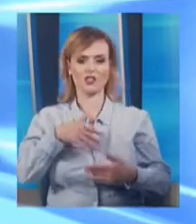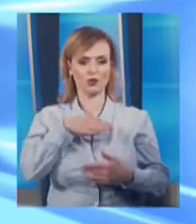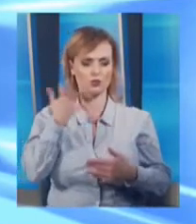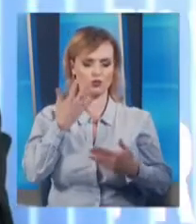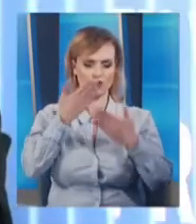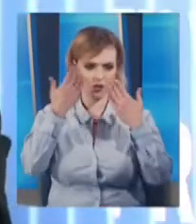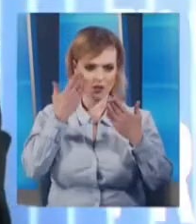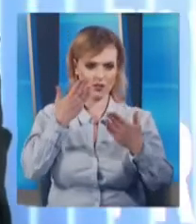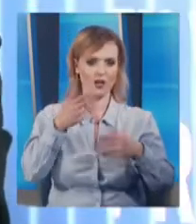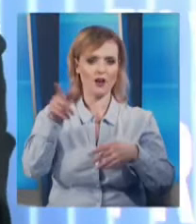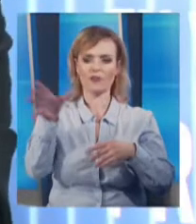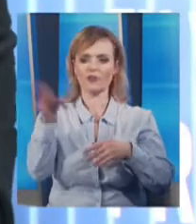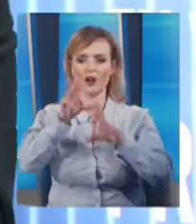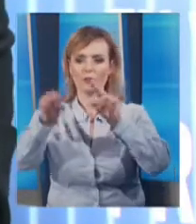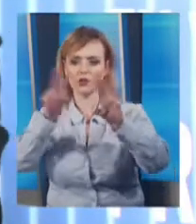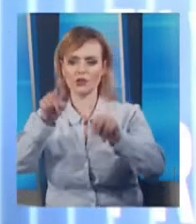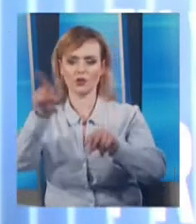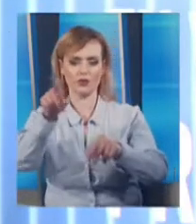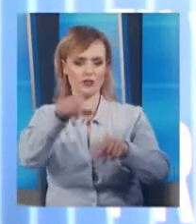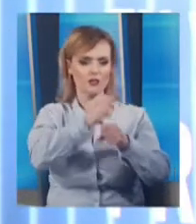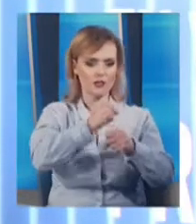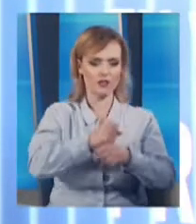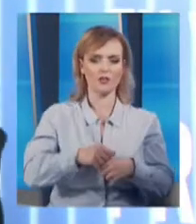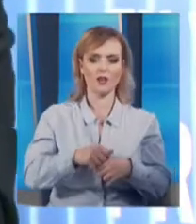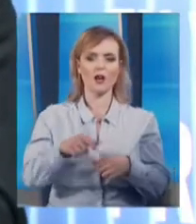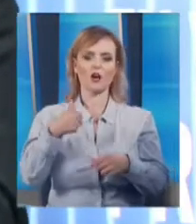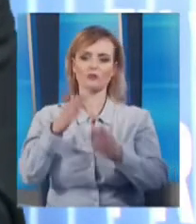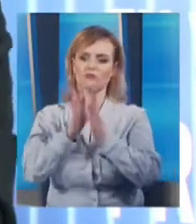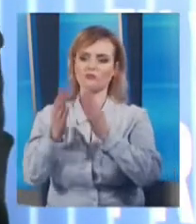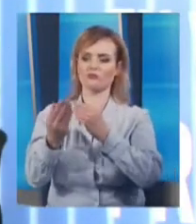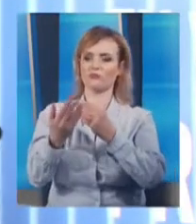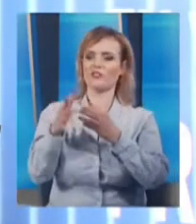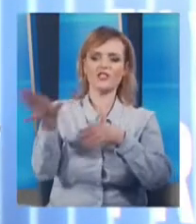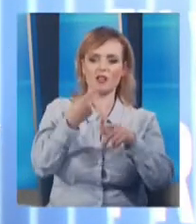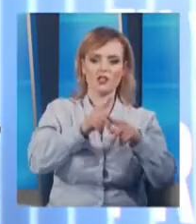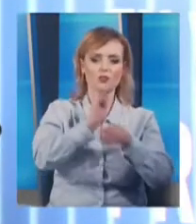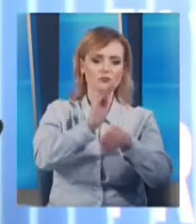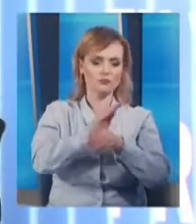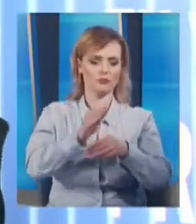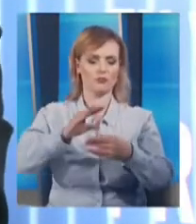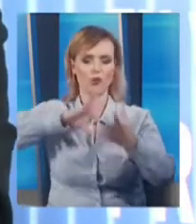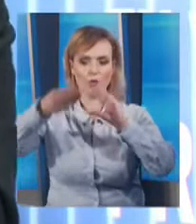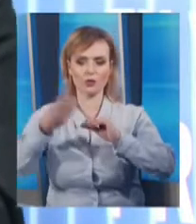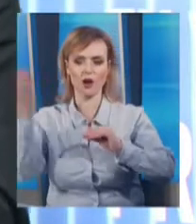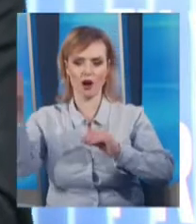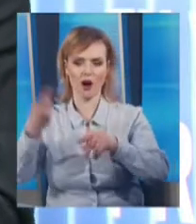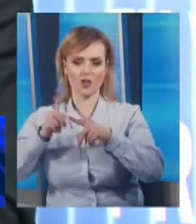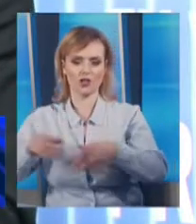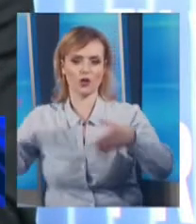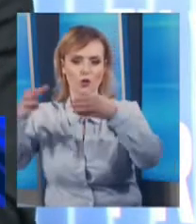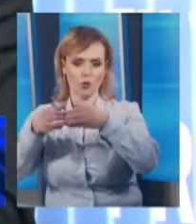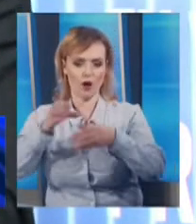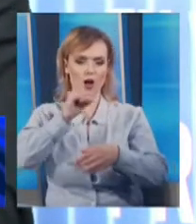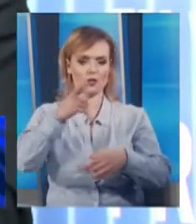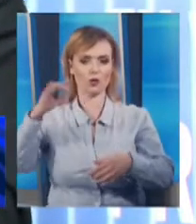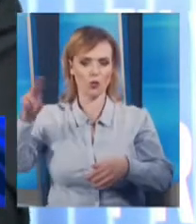toate aceste promisiuni pe care dumneavoastră le faceți și vă rog să comentați concluziile expert grup. Voi fi foarte succint. Aparențele